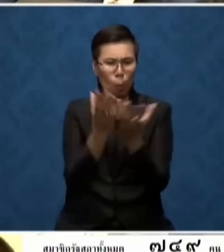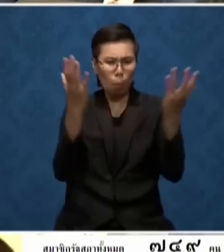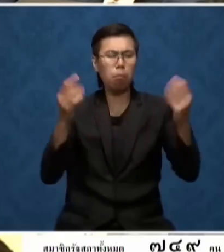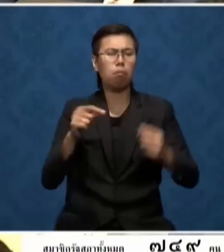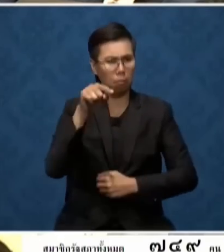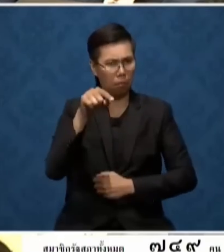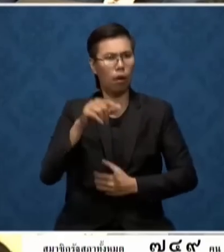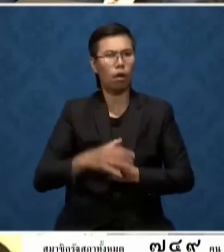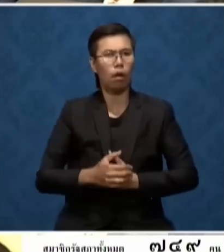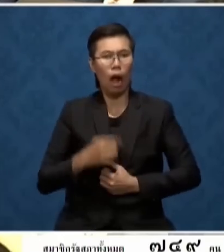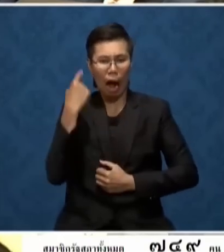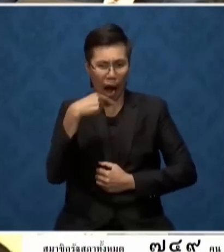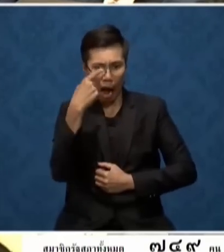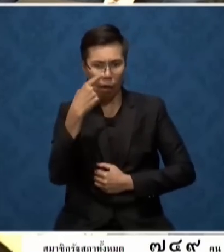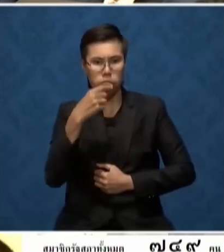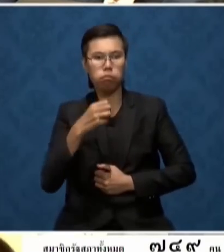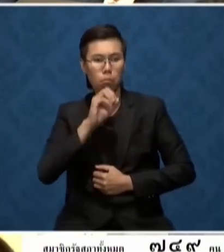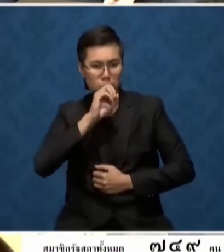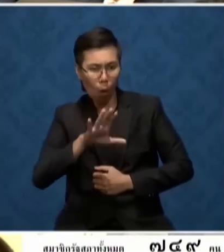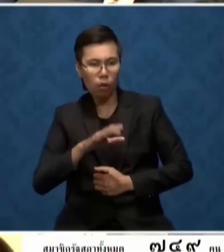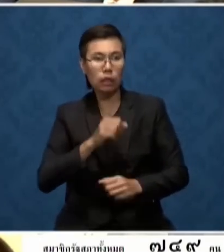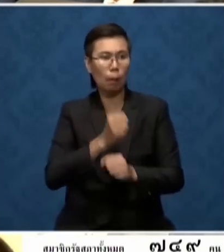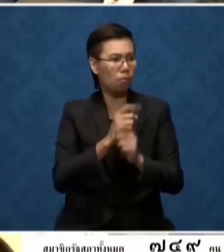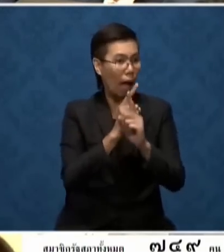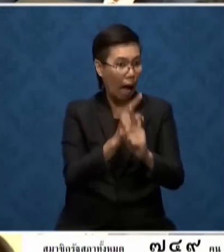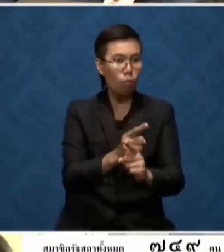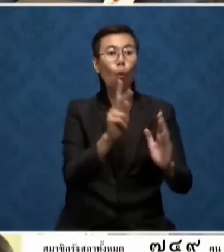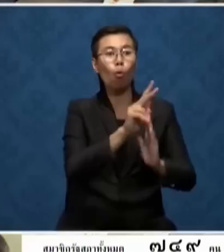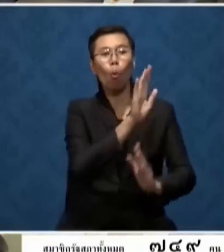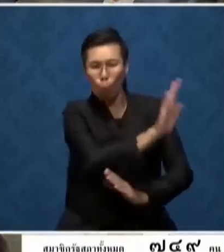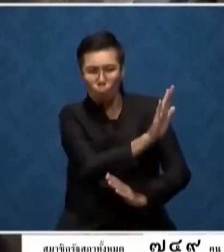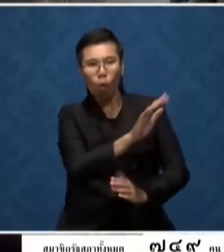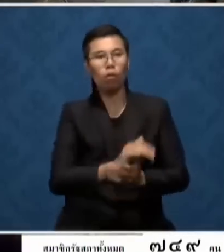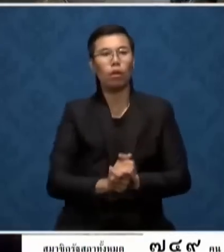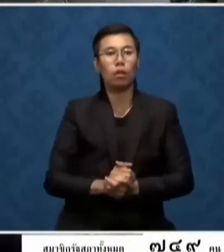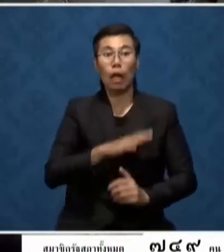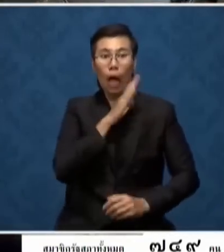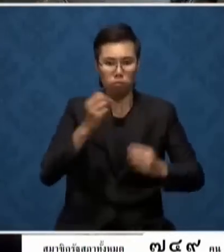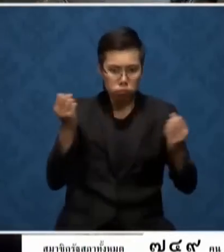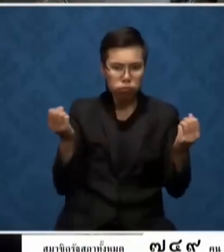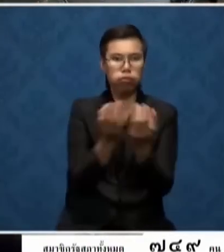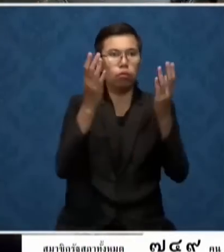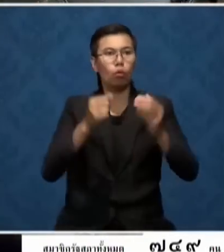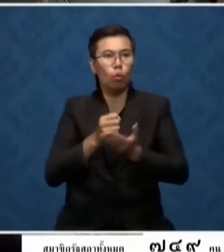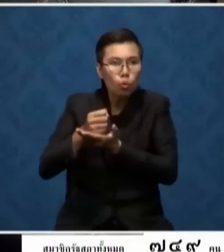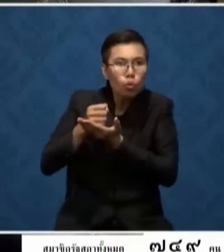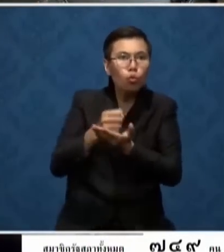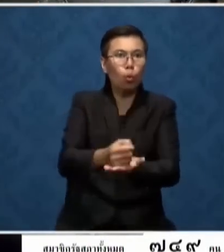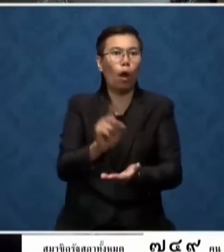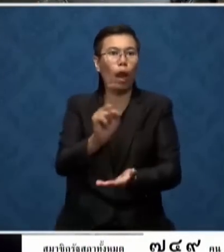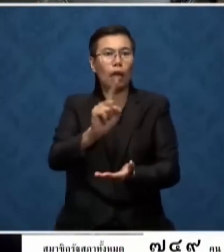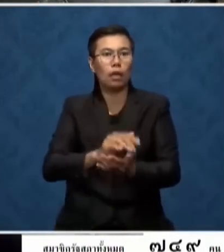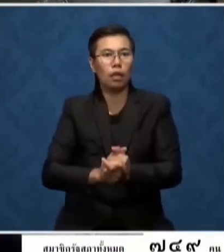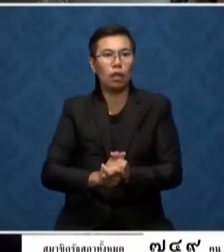และถ้าใครยังยืนยันตามนี้ต้องบอกด้วยว่าถ้ามีผลกระทบกระเทือนให้บันทึกไว้ด้วยว่าจะเป็น